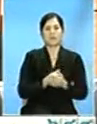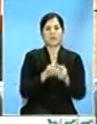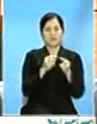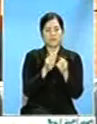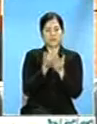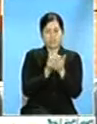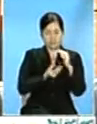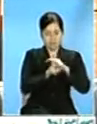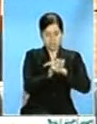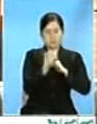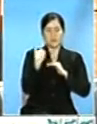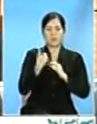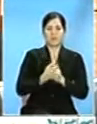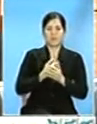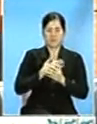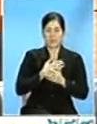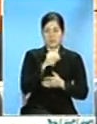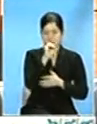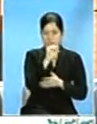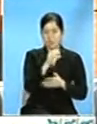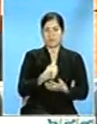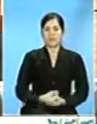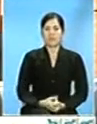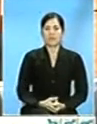สียงกับผมต้องเรียนนิดหนึ่งนะครับ